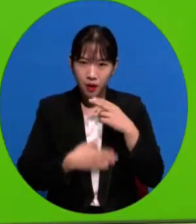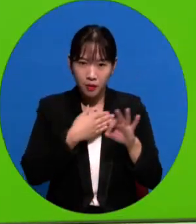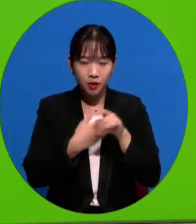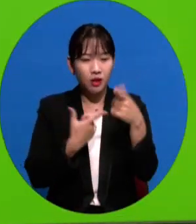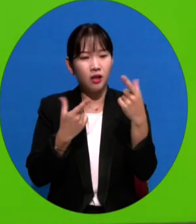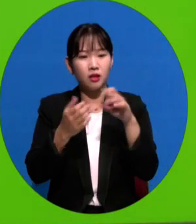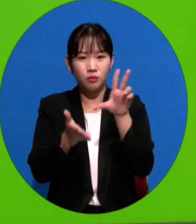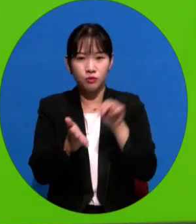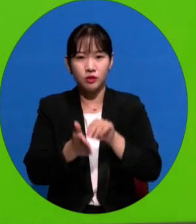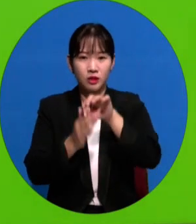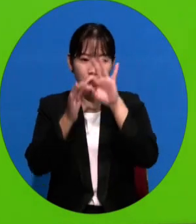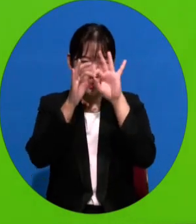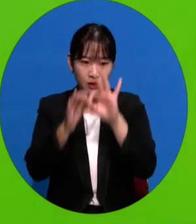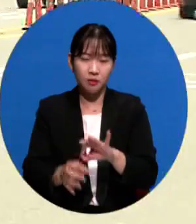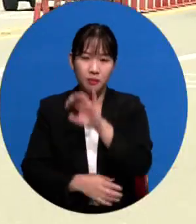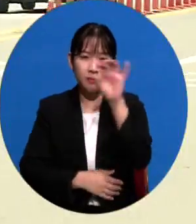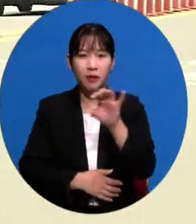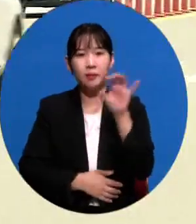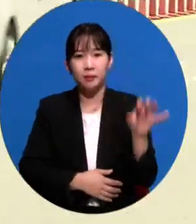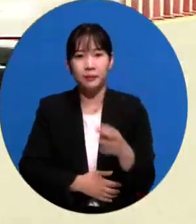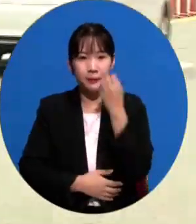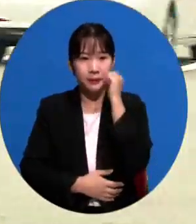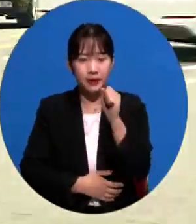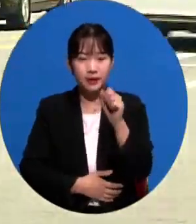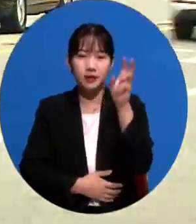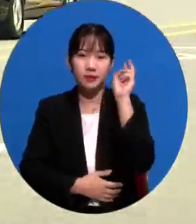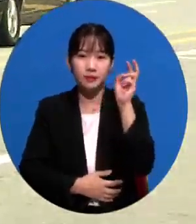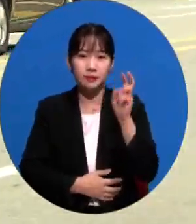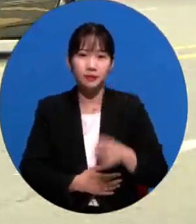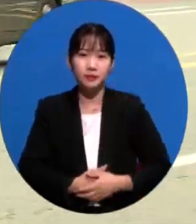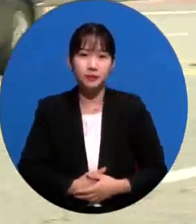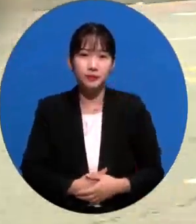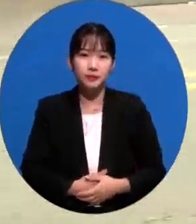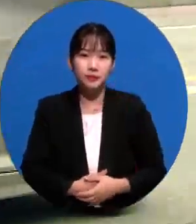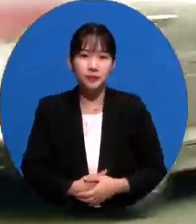같은 문제는 계속 반복될 수밖에 없습니다. MBC 뉴스 박종호입니다.